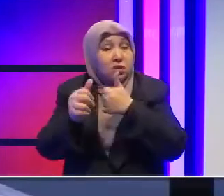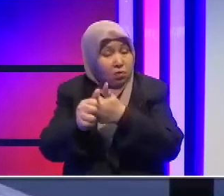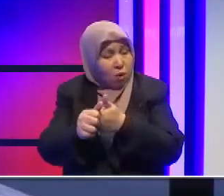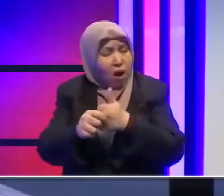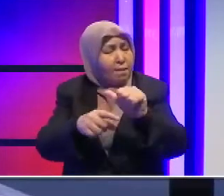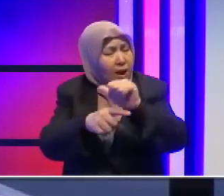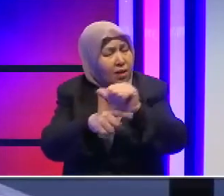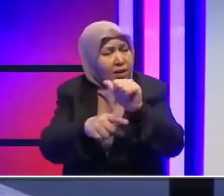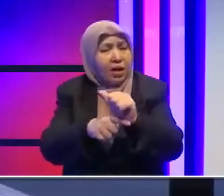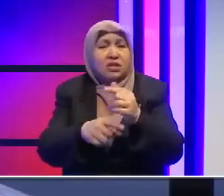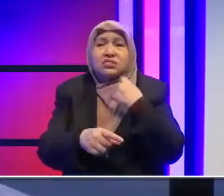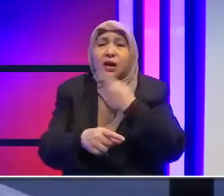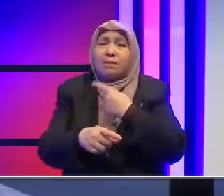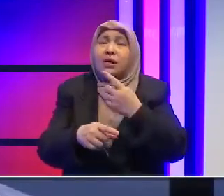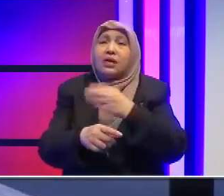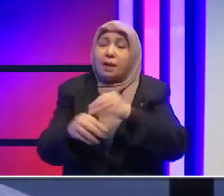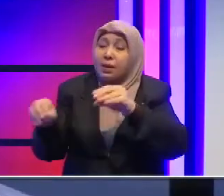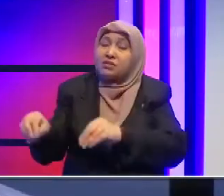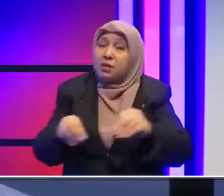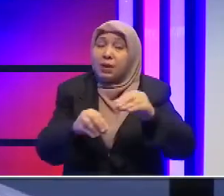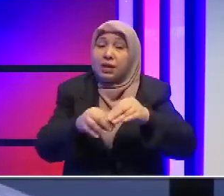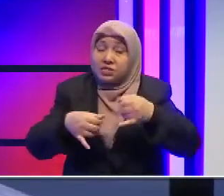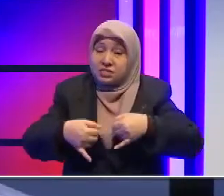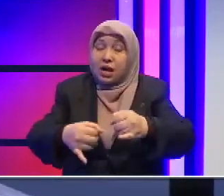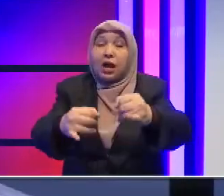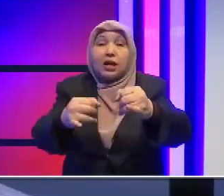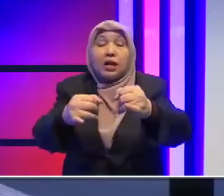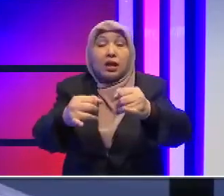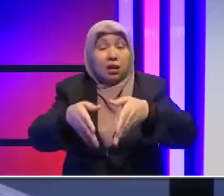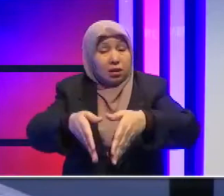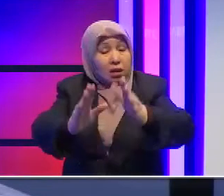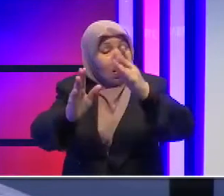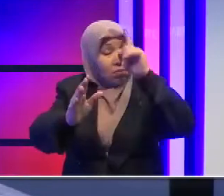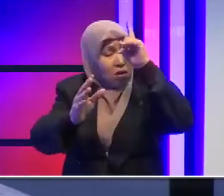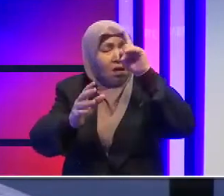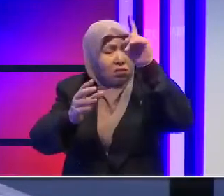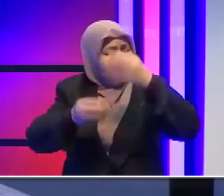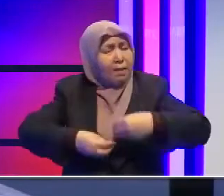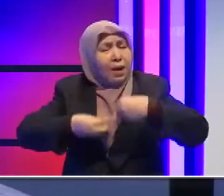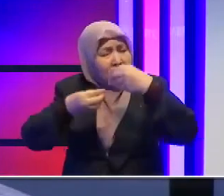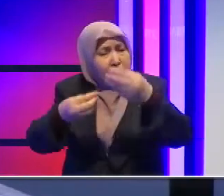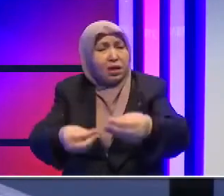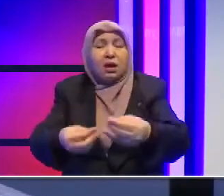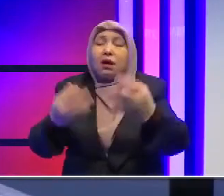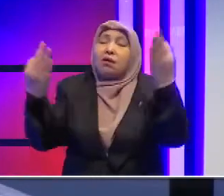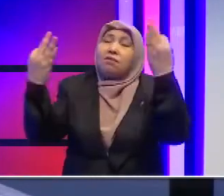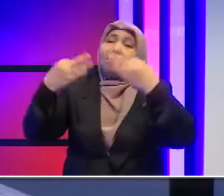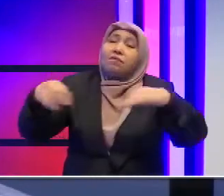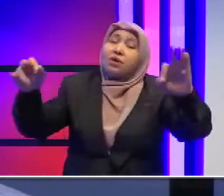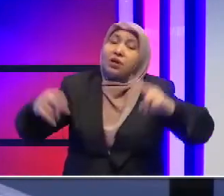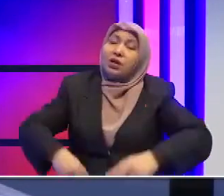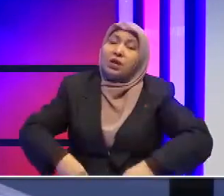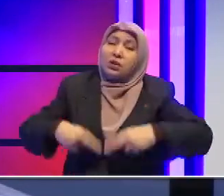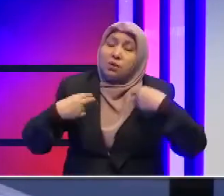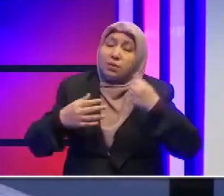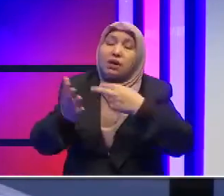كَثِيرٌ وَسَّعًا. Siapa yang berhijrah pada jalan Allah Subhanahu Wa Taala, maka Allah akan berikan kepadanya kelapangan kepada hidup dia dan